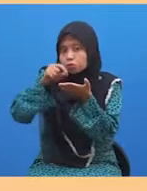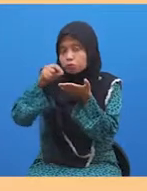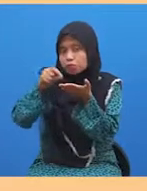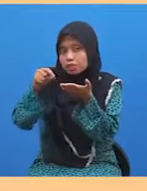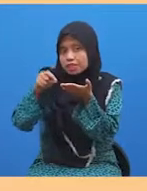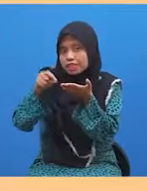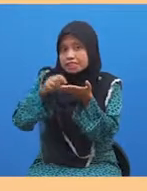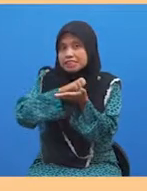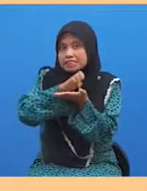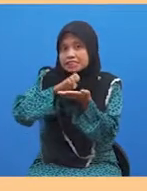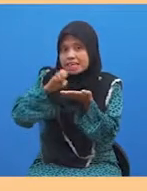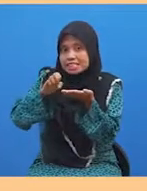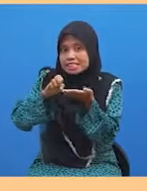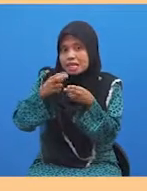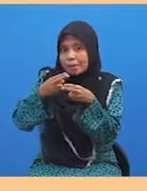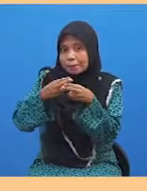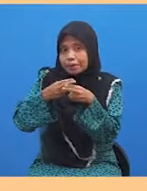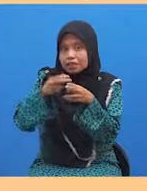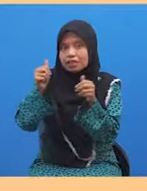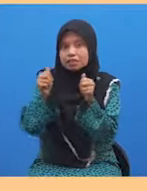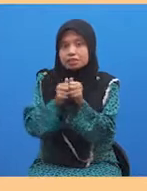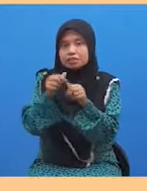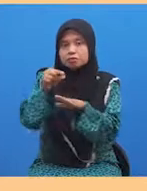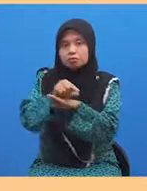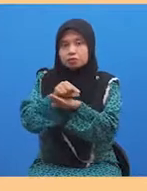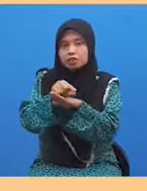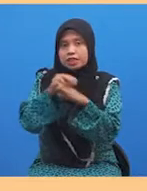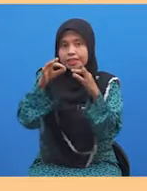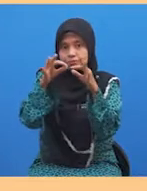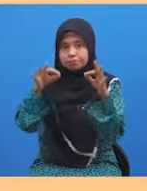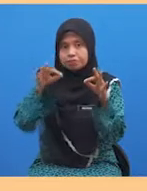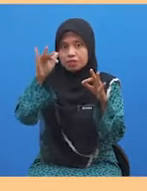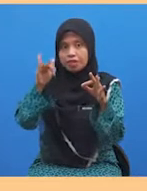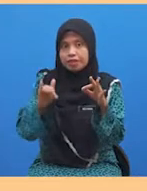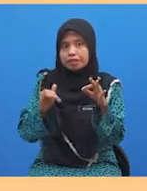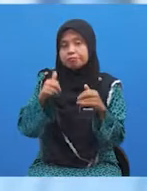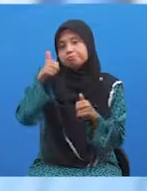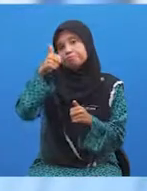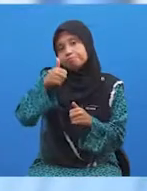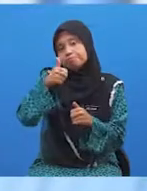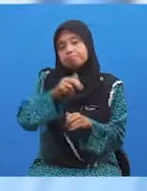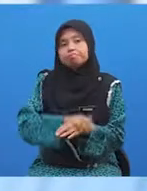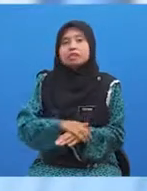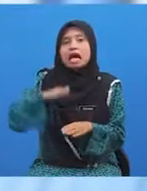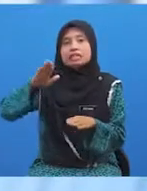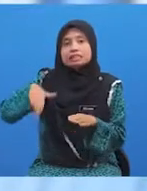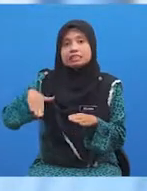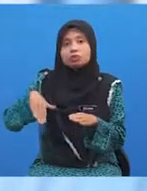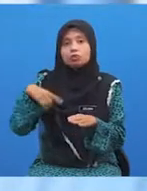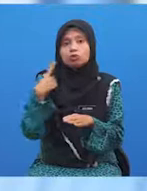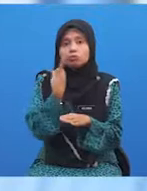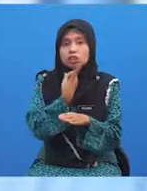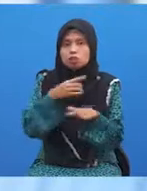esei pendek dengan menggunakan ayat yang gramatis. Sebelum